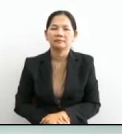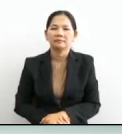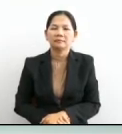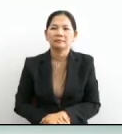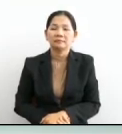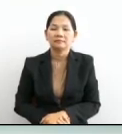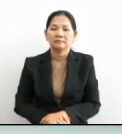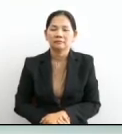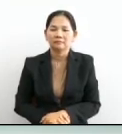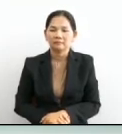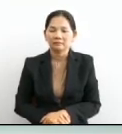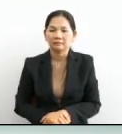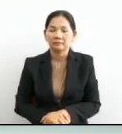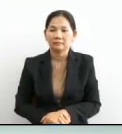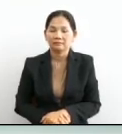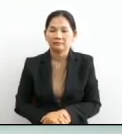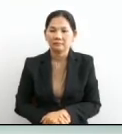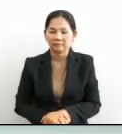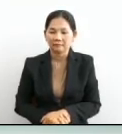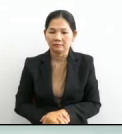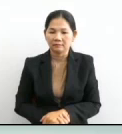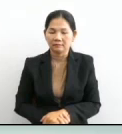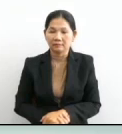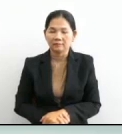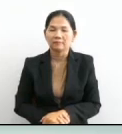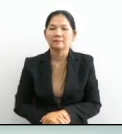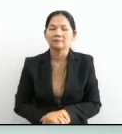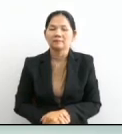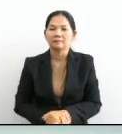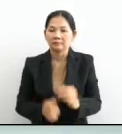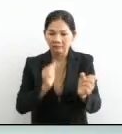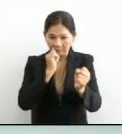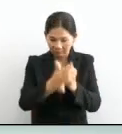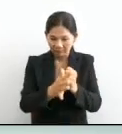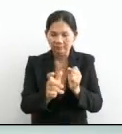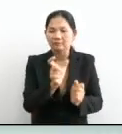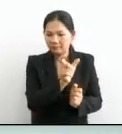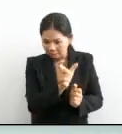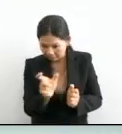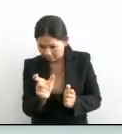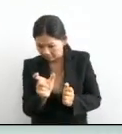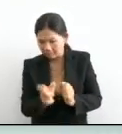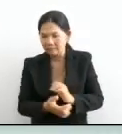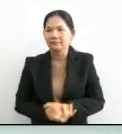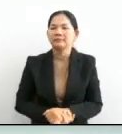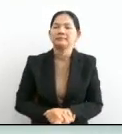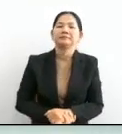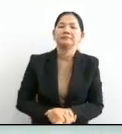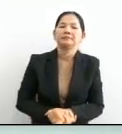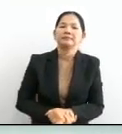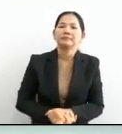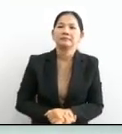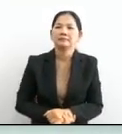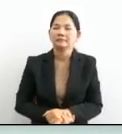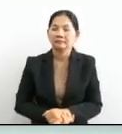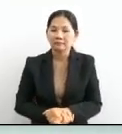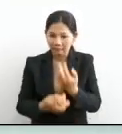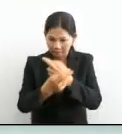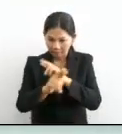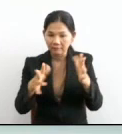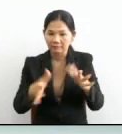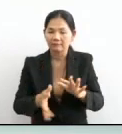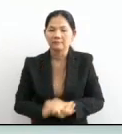chà lấy con cho bằng tốt hai chà chấp đa bằng tốt chà cứ cho bằng tốt nè con chà chà con tìm